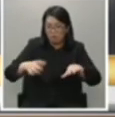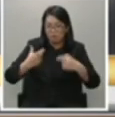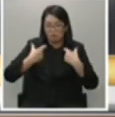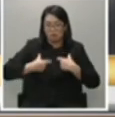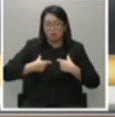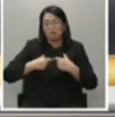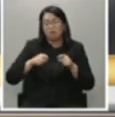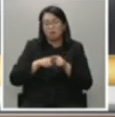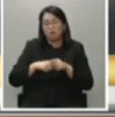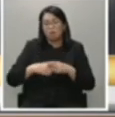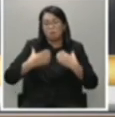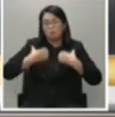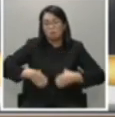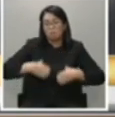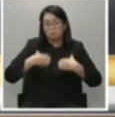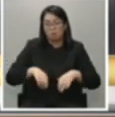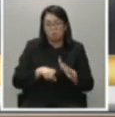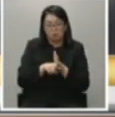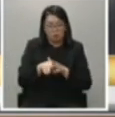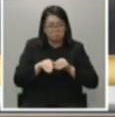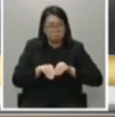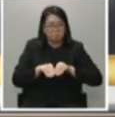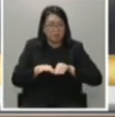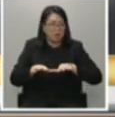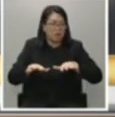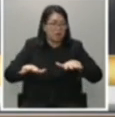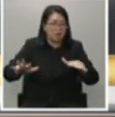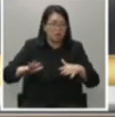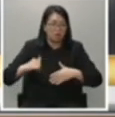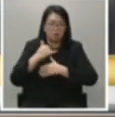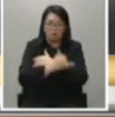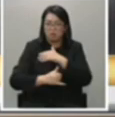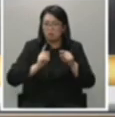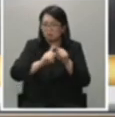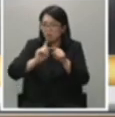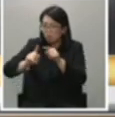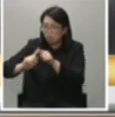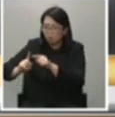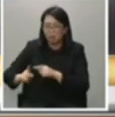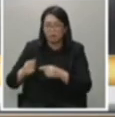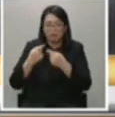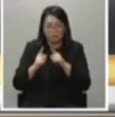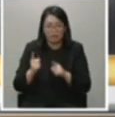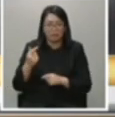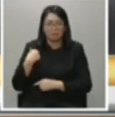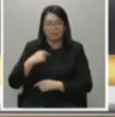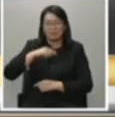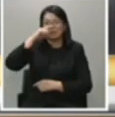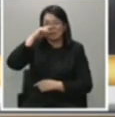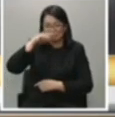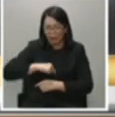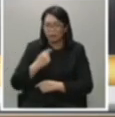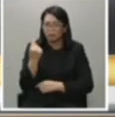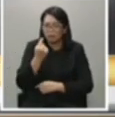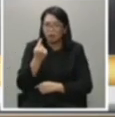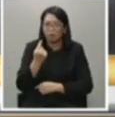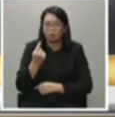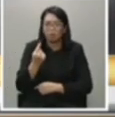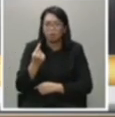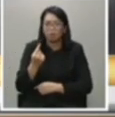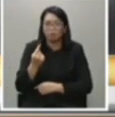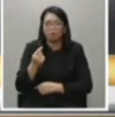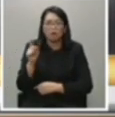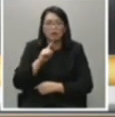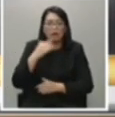สนี้แพร่ระบาดไปหลายประเทศค่ะแต่ปรากฏว่ามีเพียงประเทศไทยประเทศเดียวที่ข